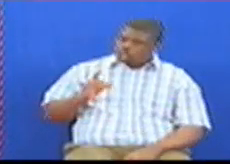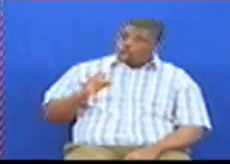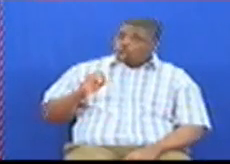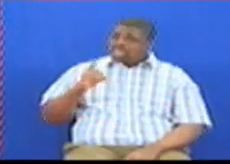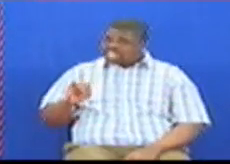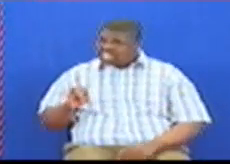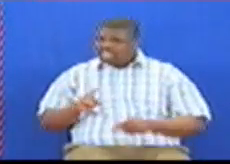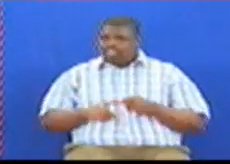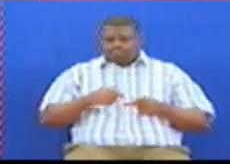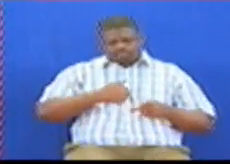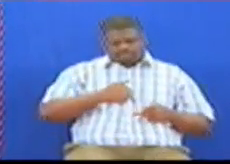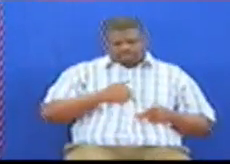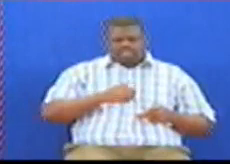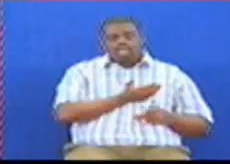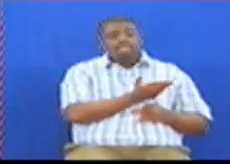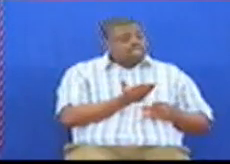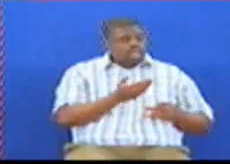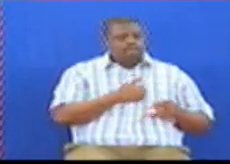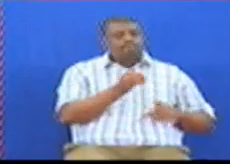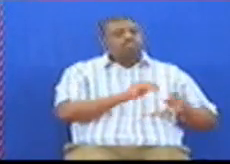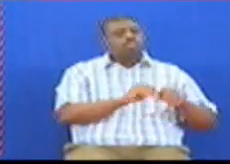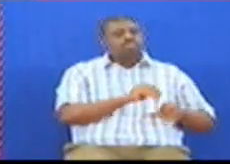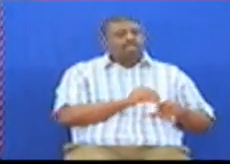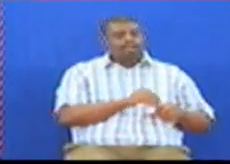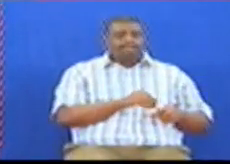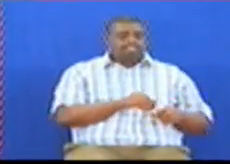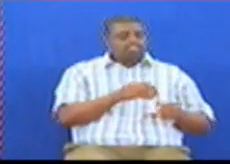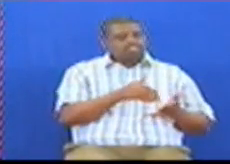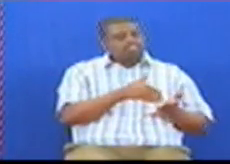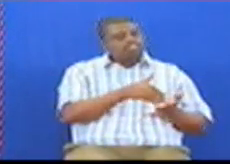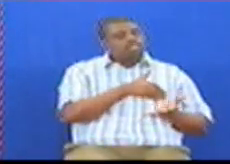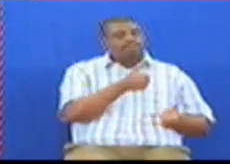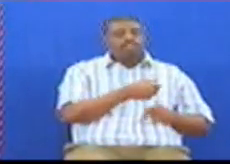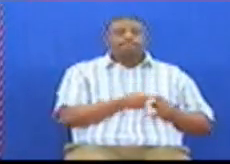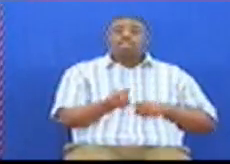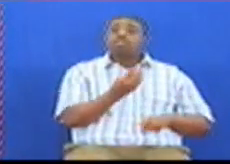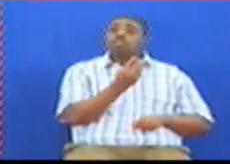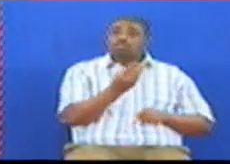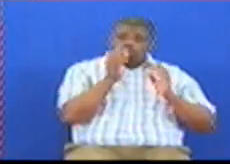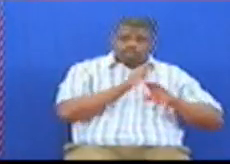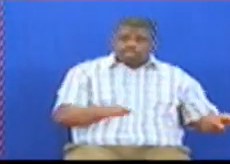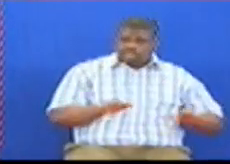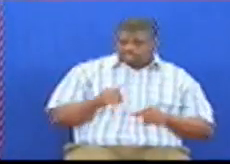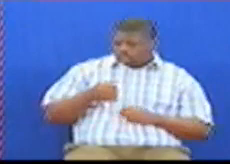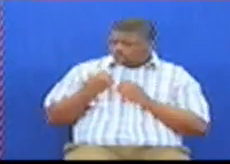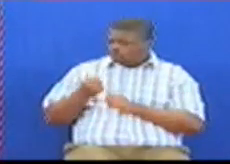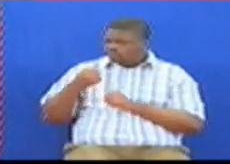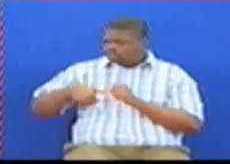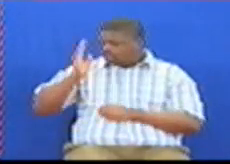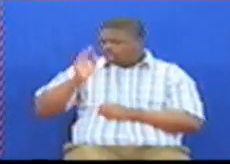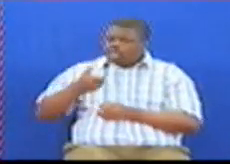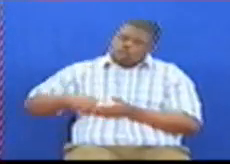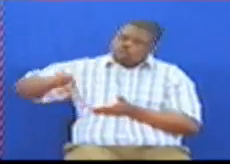zao binafsi, na mimi kama mbunge wao nimewachangia mifuko 400 sasa ili tuweze kukamilisha. Lakini bado inaonekana nguvu ya serikali inatakiwa kuwa pale